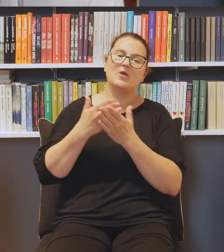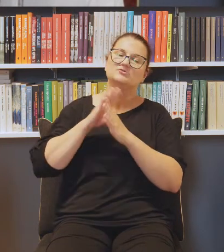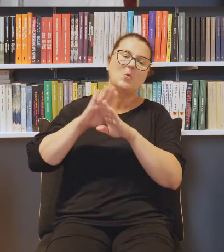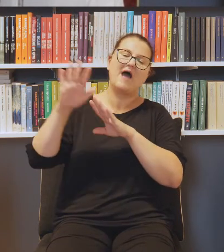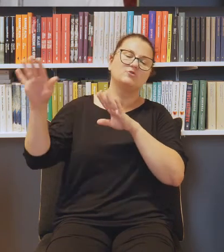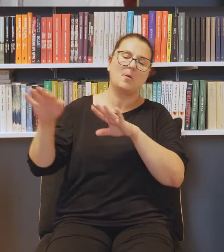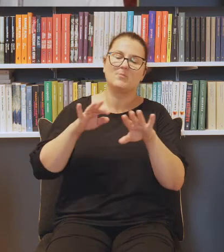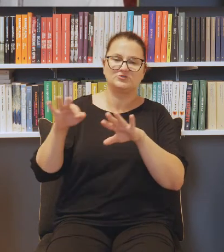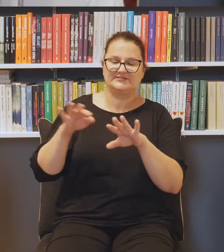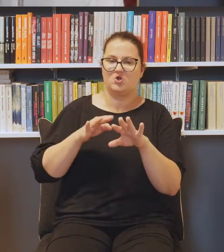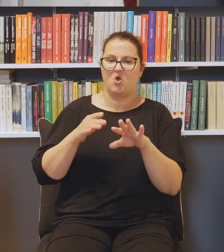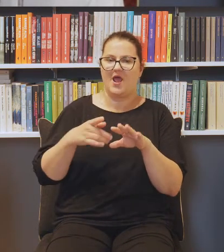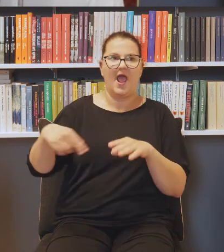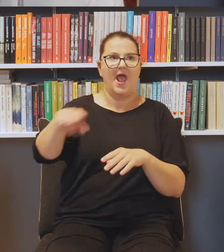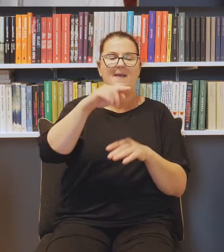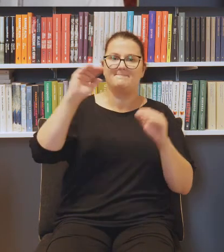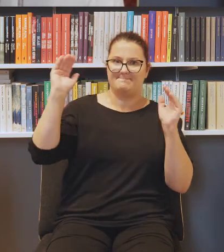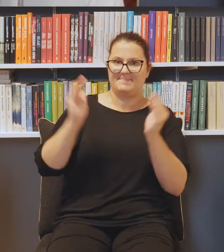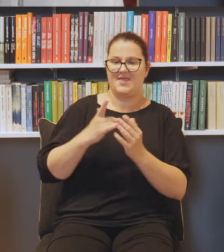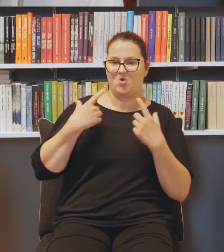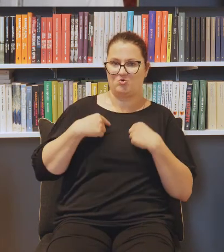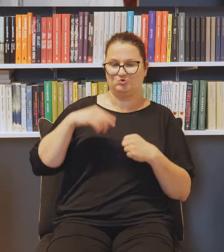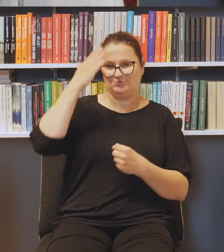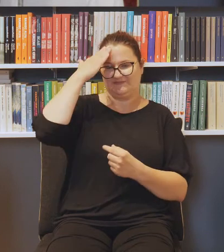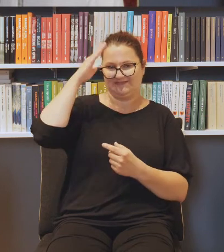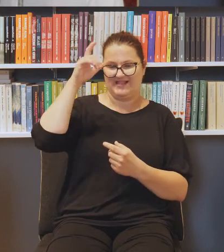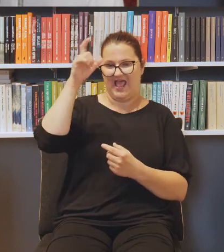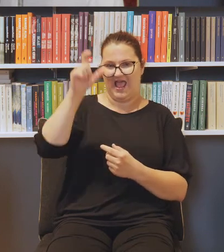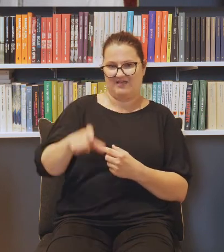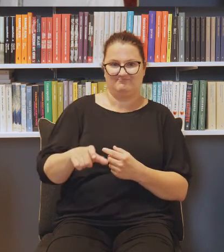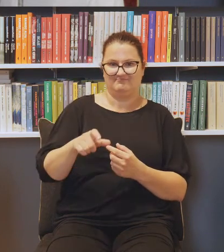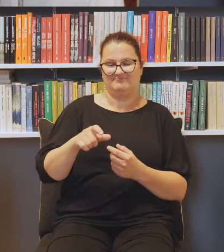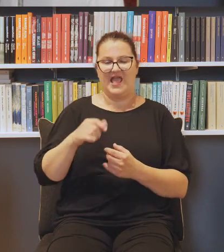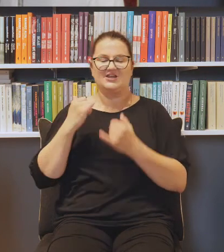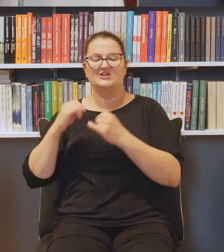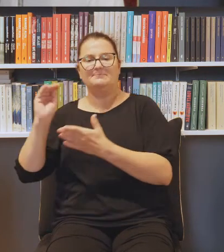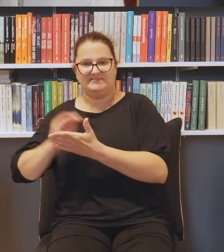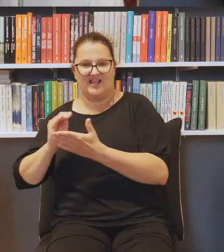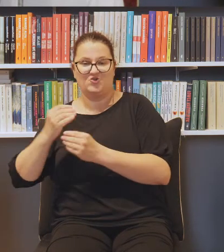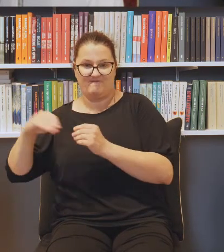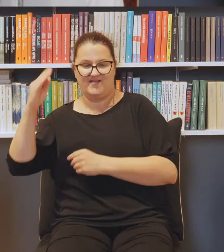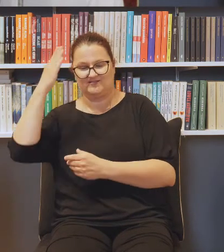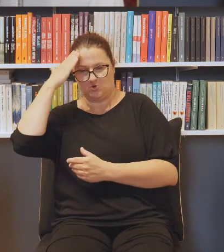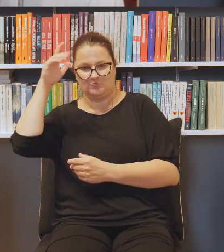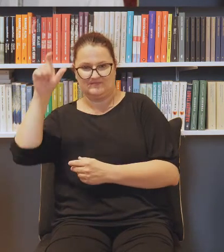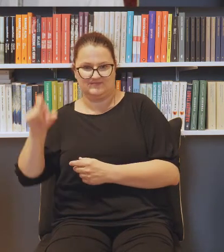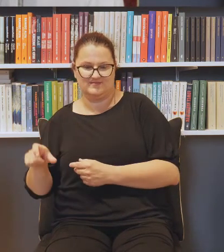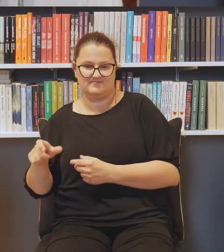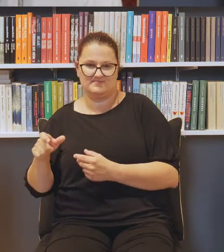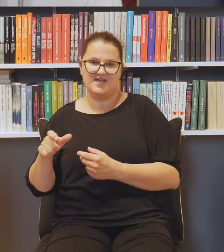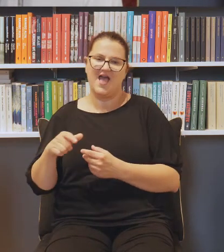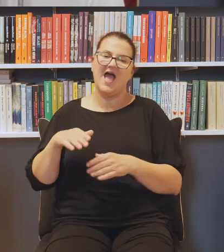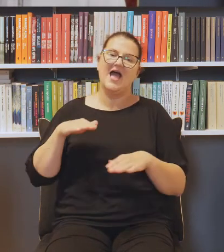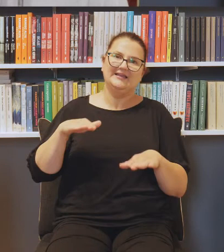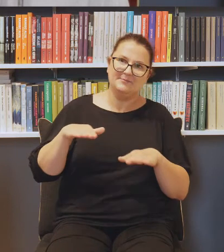kompozytorem, a jeszcze mniej osób znacie niż jeśli jesteś pisarzem, więc myślę, że no nie jest to